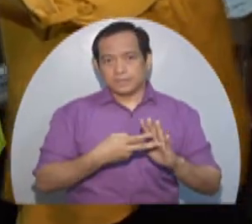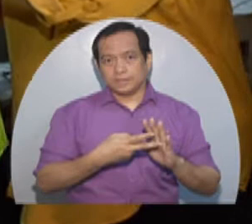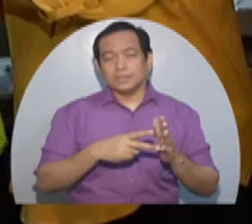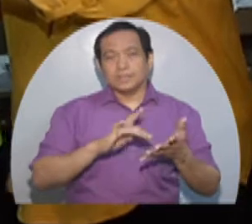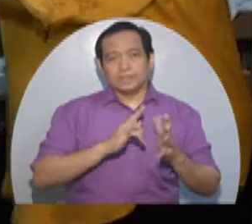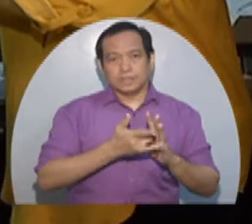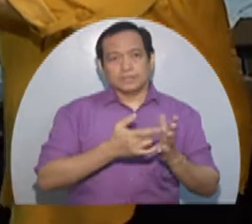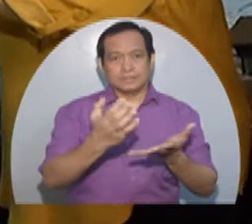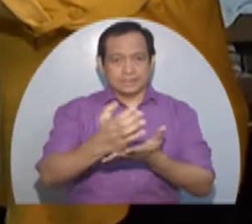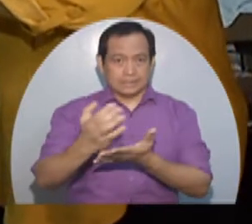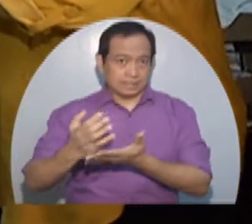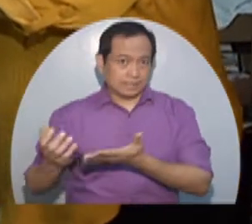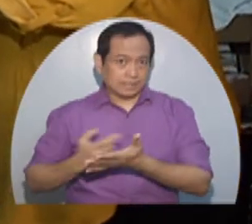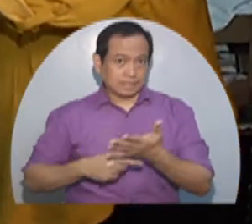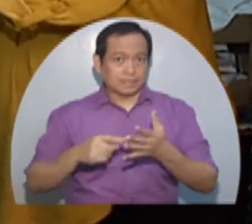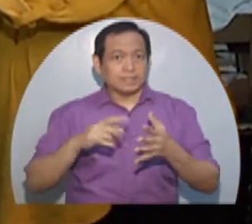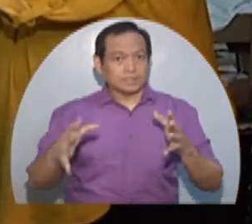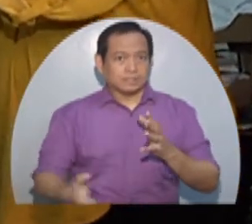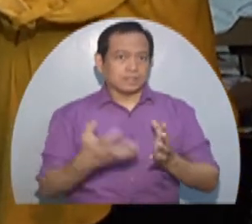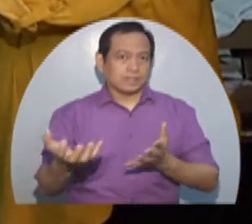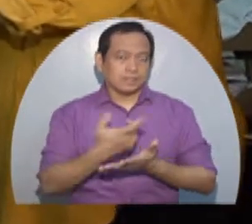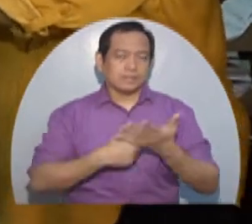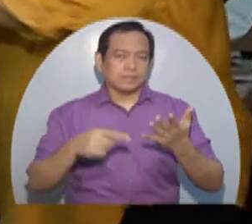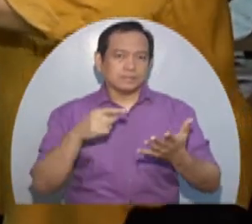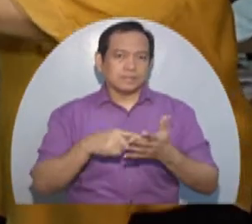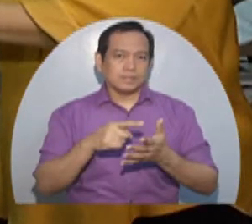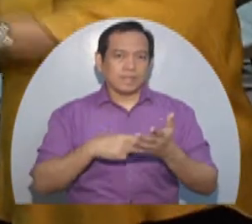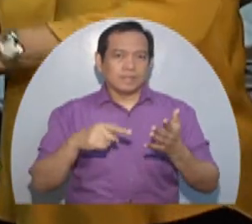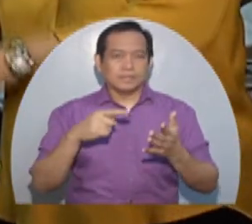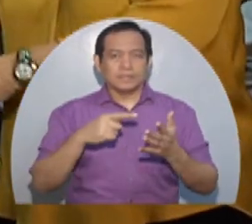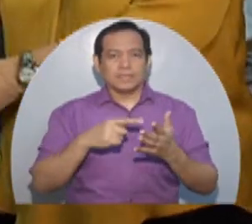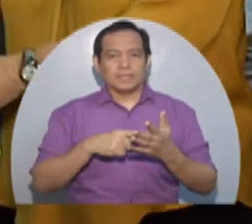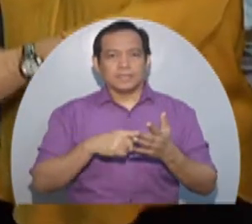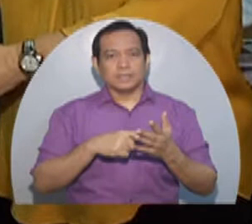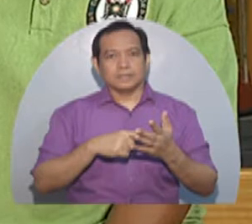po ba ng nangangalakal, nagbubungkal kayo ng mga